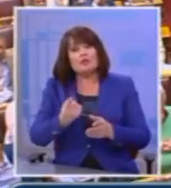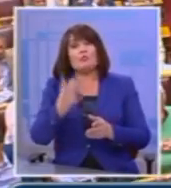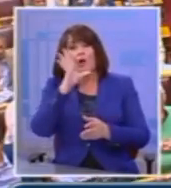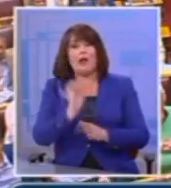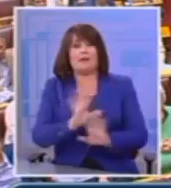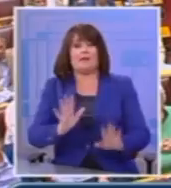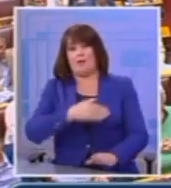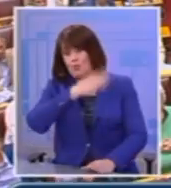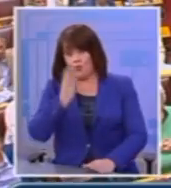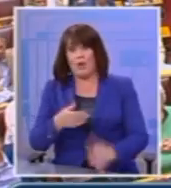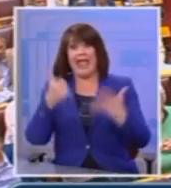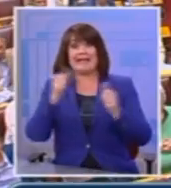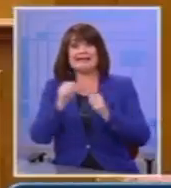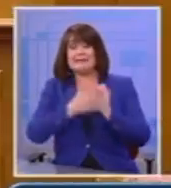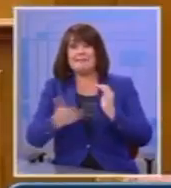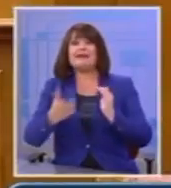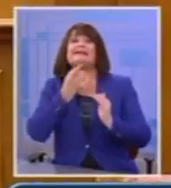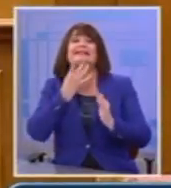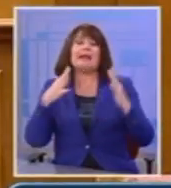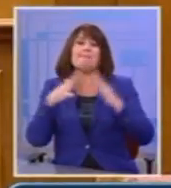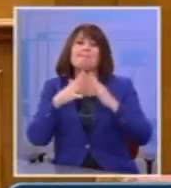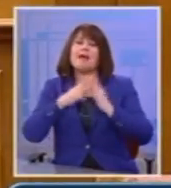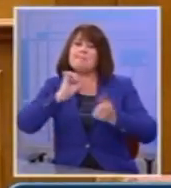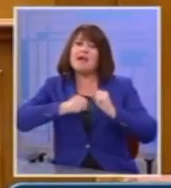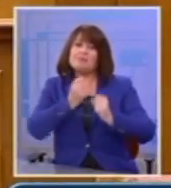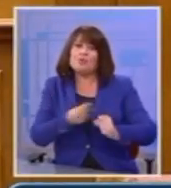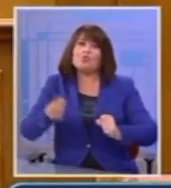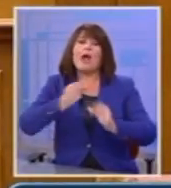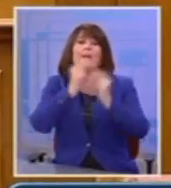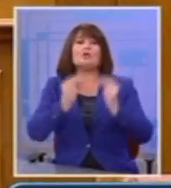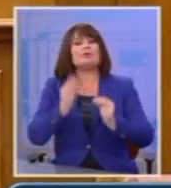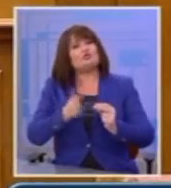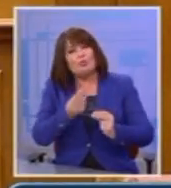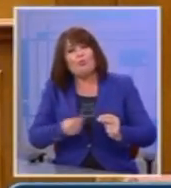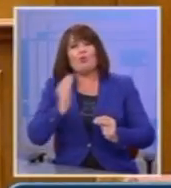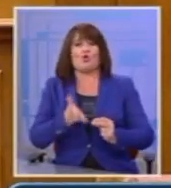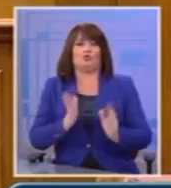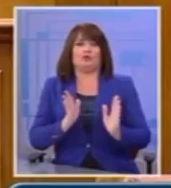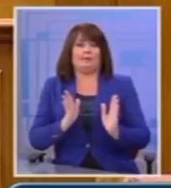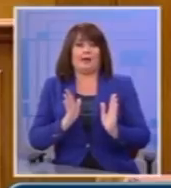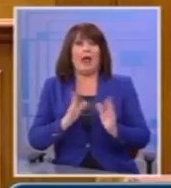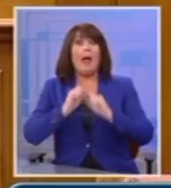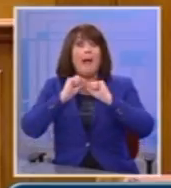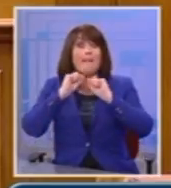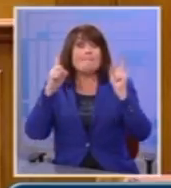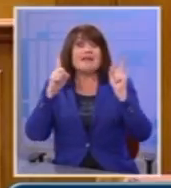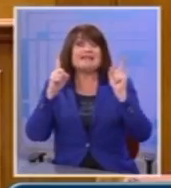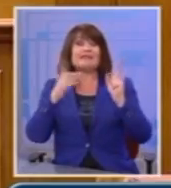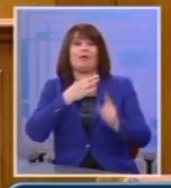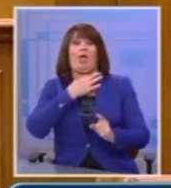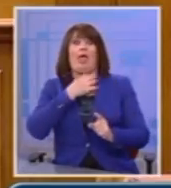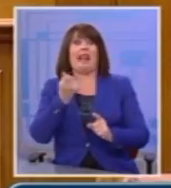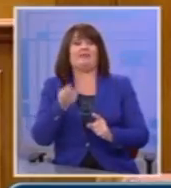Όλο αυτό το διάστημα δώσαμε μια σκληρή μάχη για το καλύτερο δυνατό αποτέλεσμα σε συνθήκες πρωτοφανούς οικονομικής